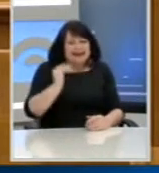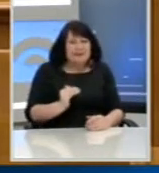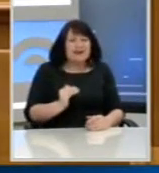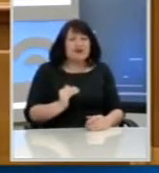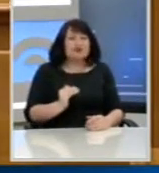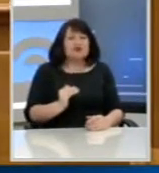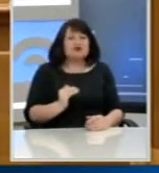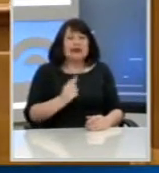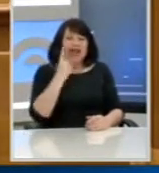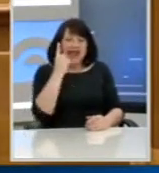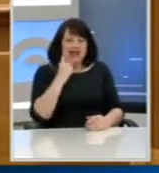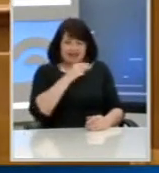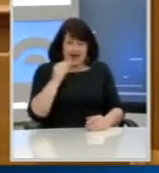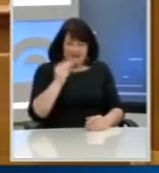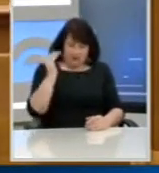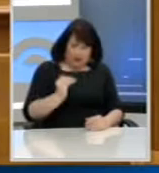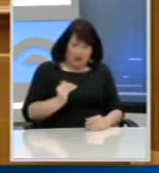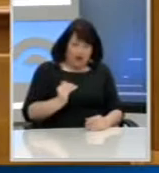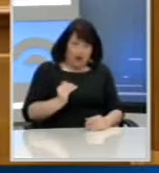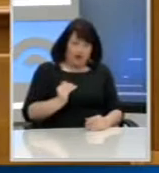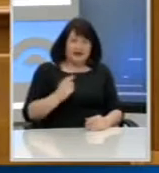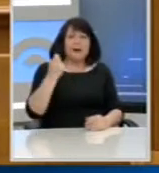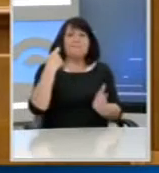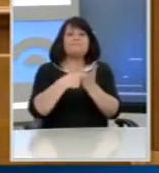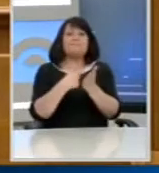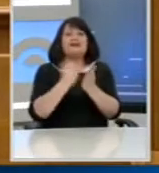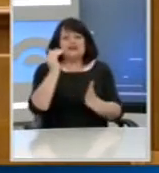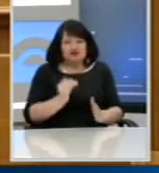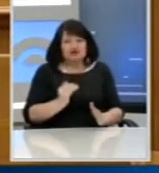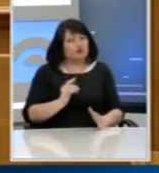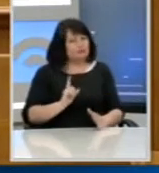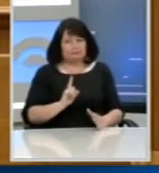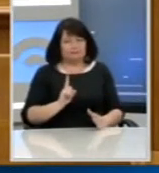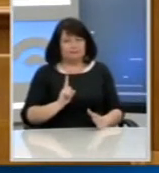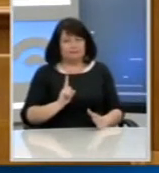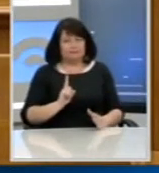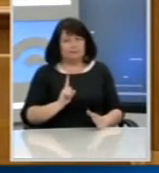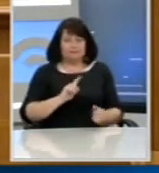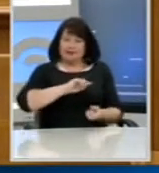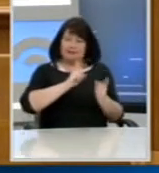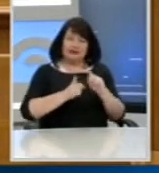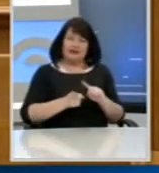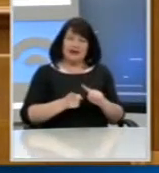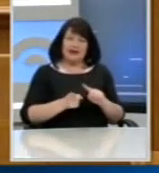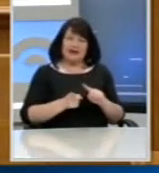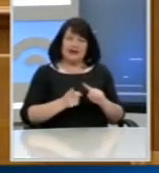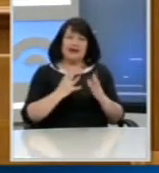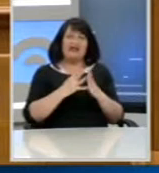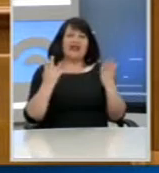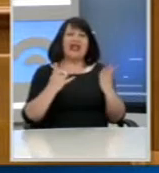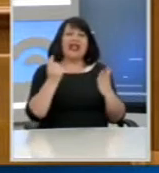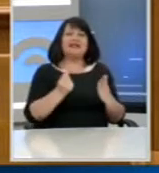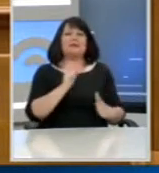για ένα ευρώ ένα μισθό στελέχος των ενόπλων δυνάμεων ασφαλείας, αλλά αντίθετα 19,5